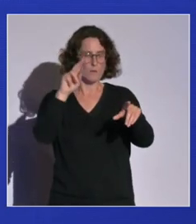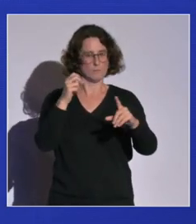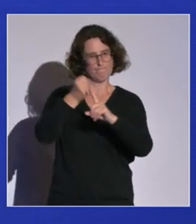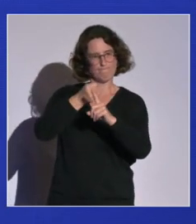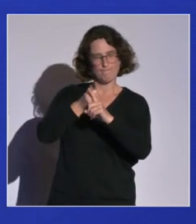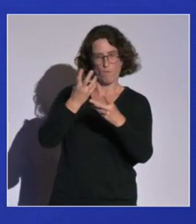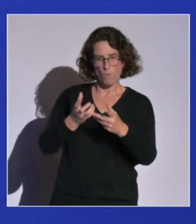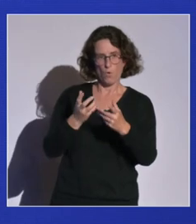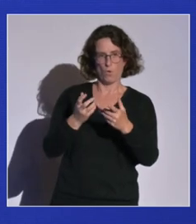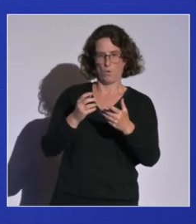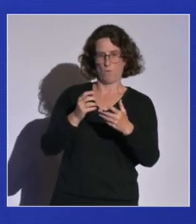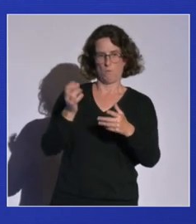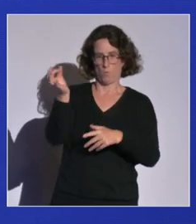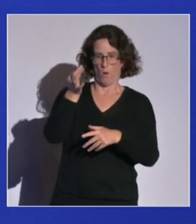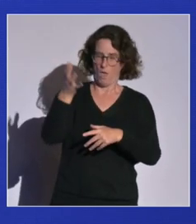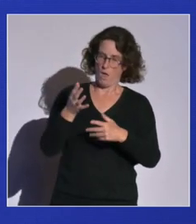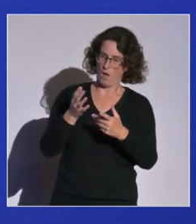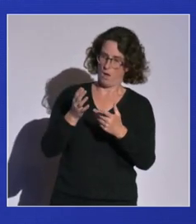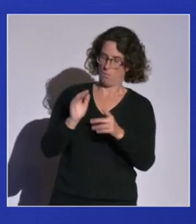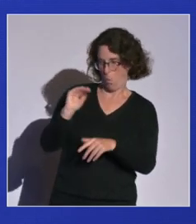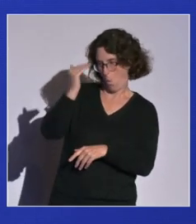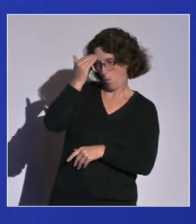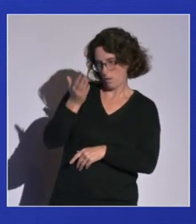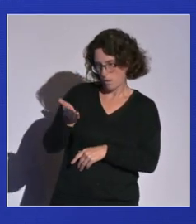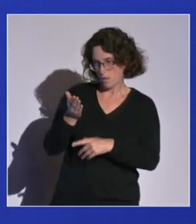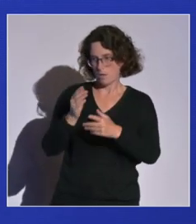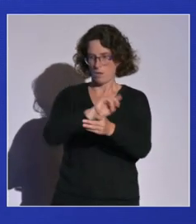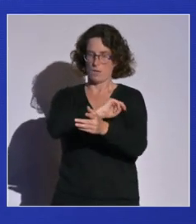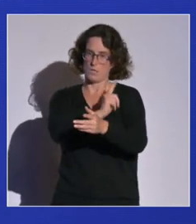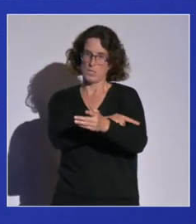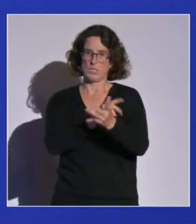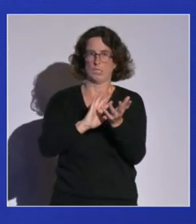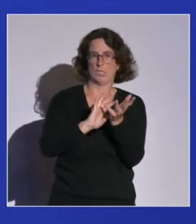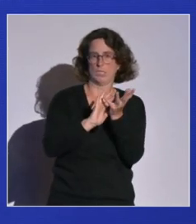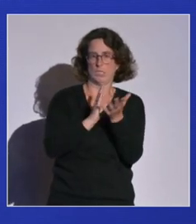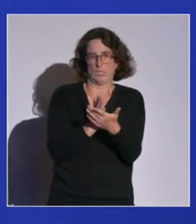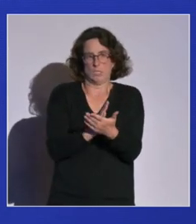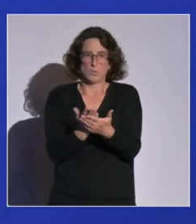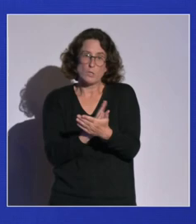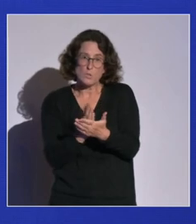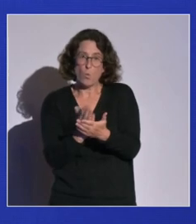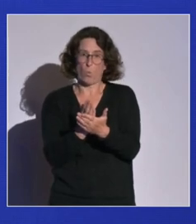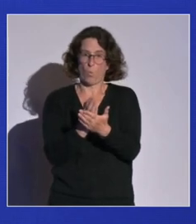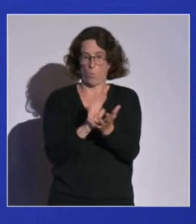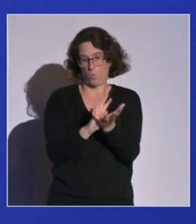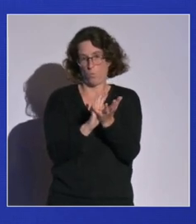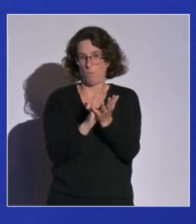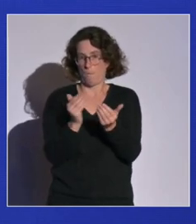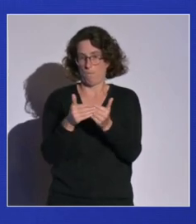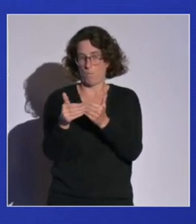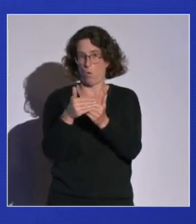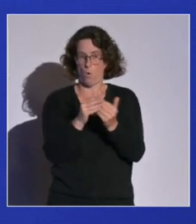de transition pour aller vers le zéro